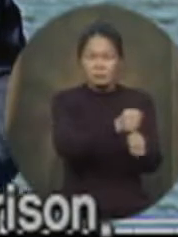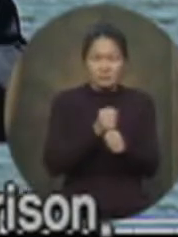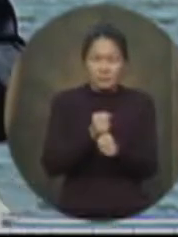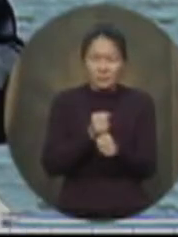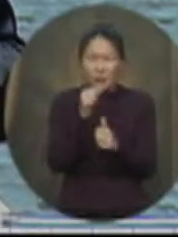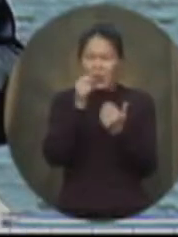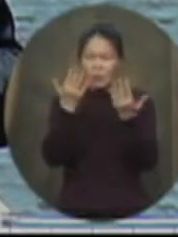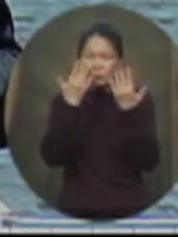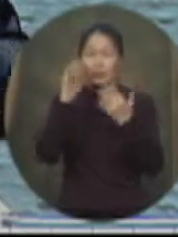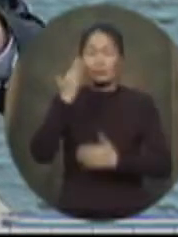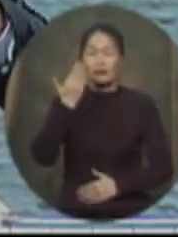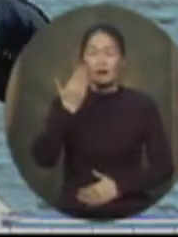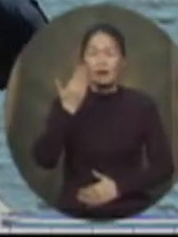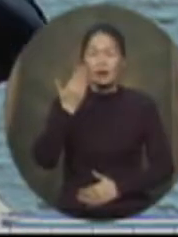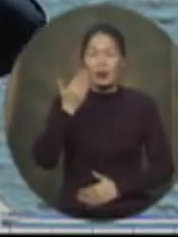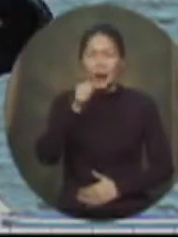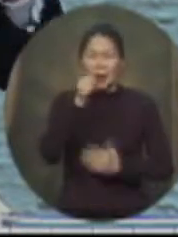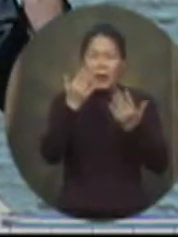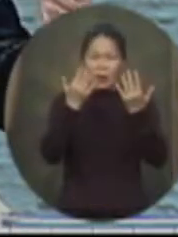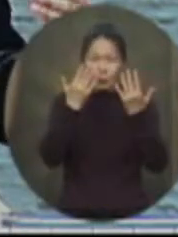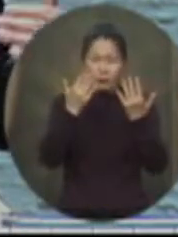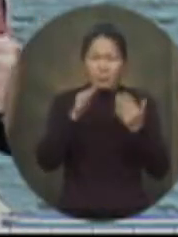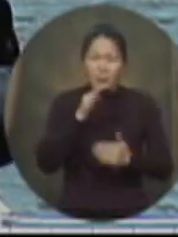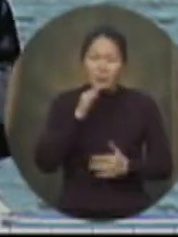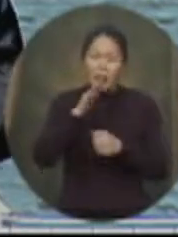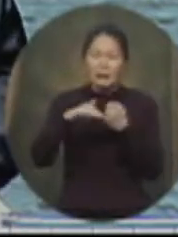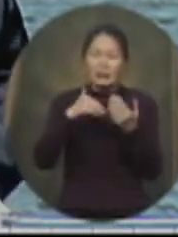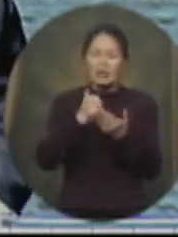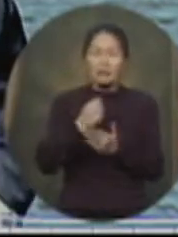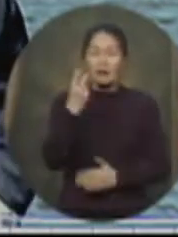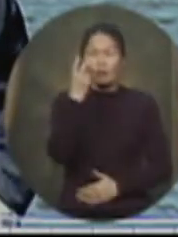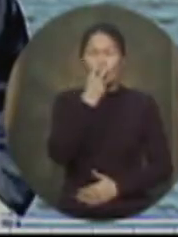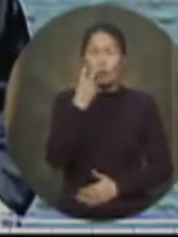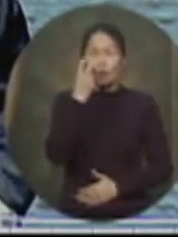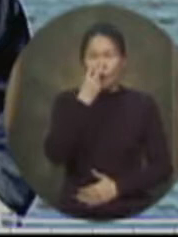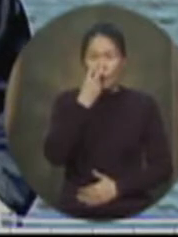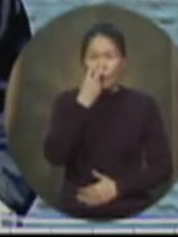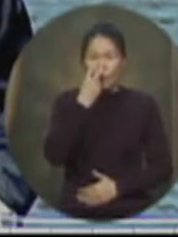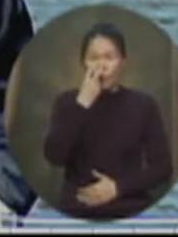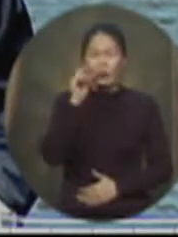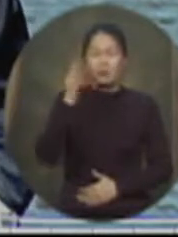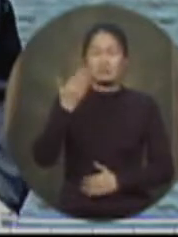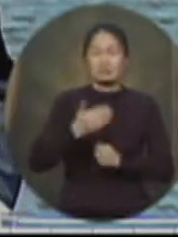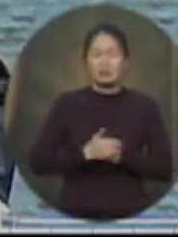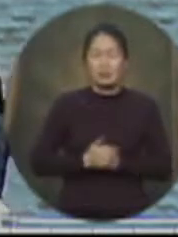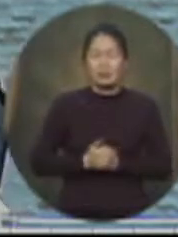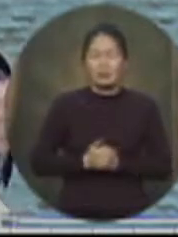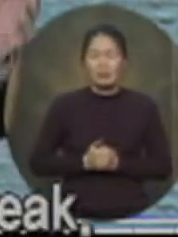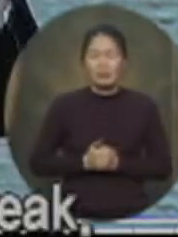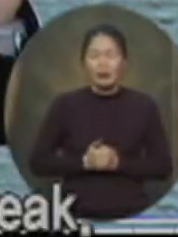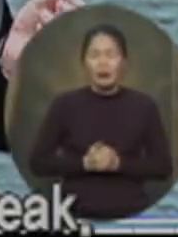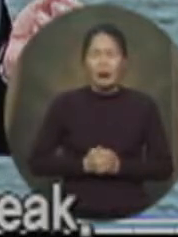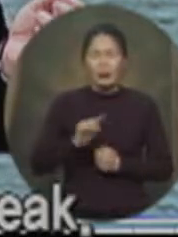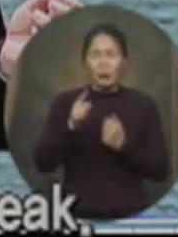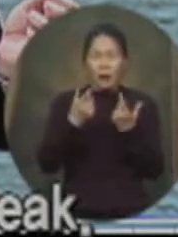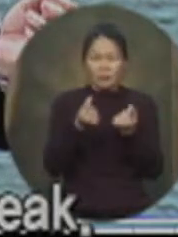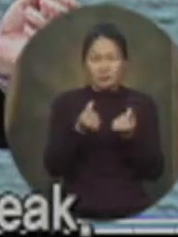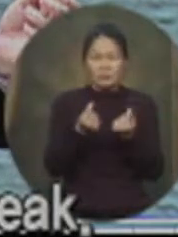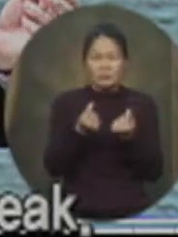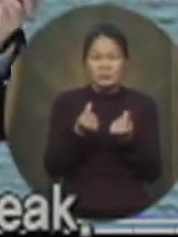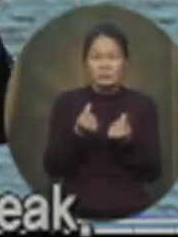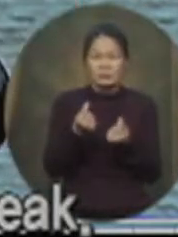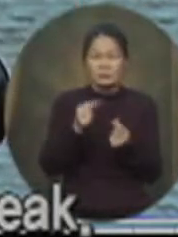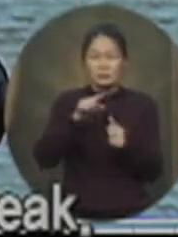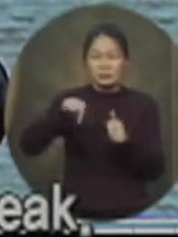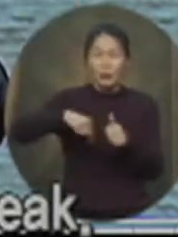감옥이 하나님의 보호하시는 곳이 댔던 거지요 자 이런 와중에